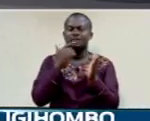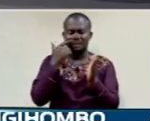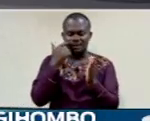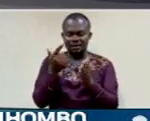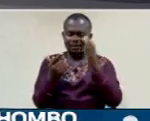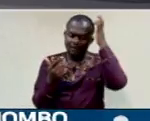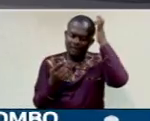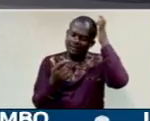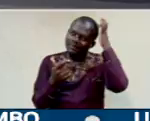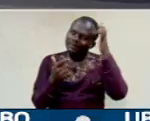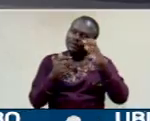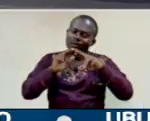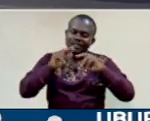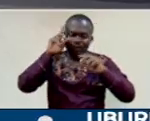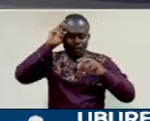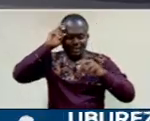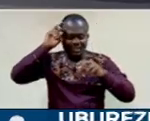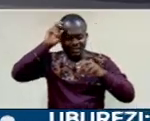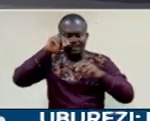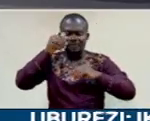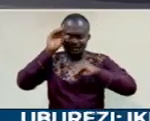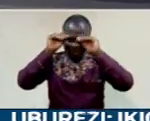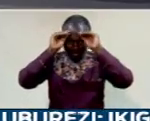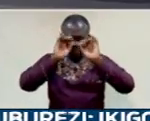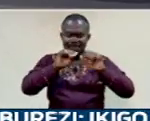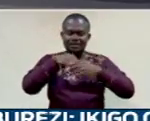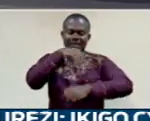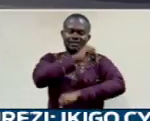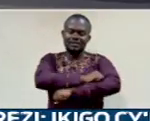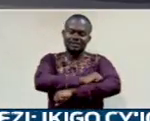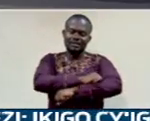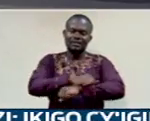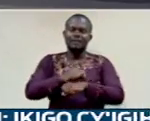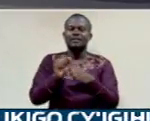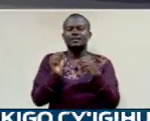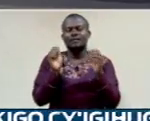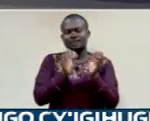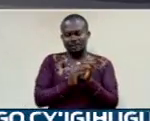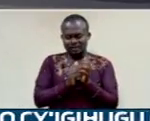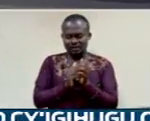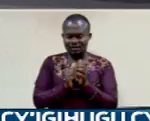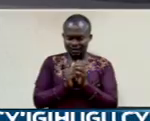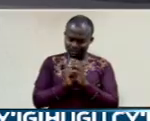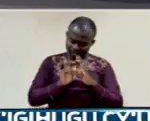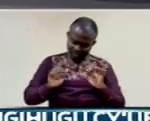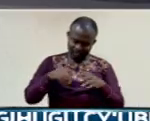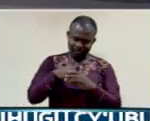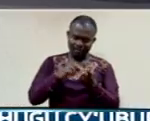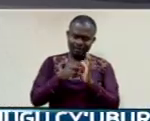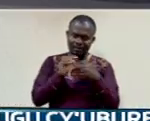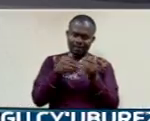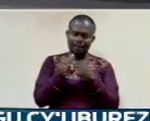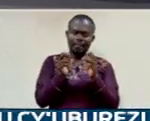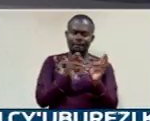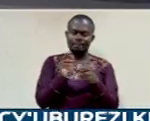ugasanga kwicara ngo batekereze ku masomo basize ku ishuri, ubundi kwicara kugira ngo anononsore wa mushinga we